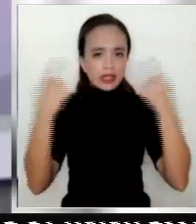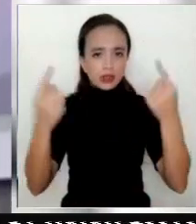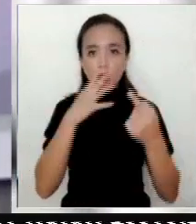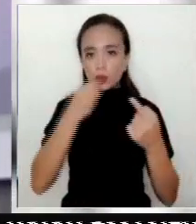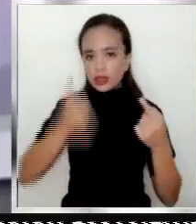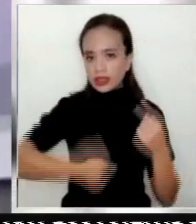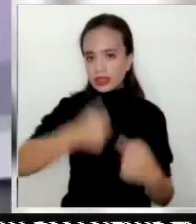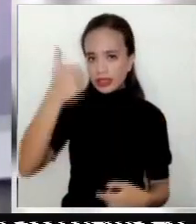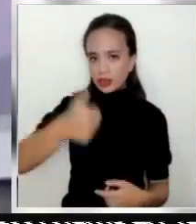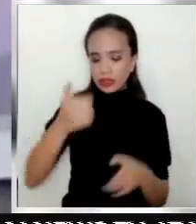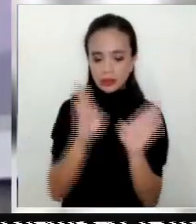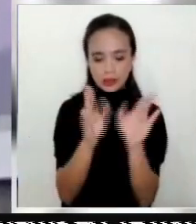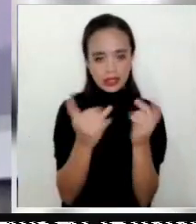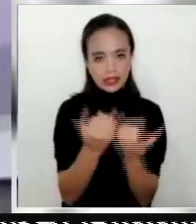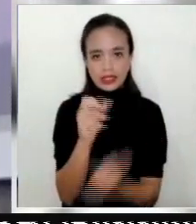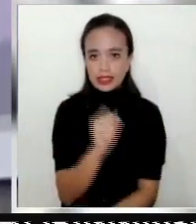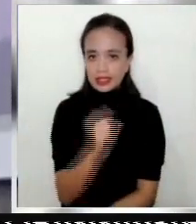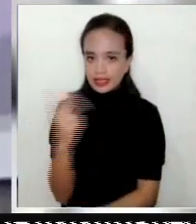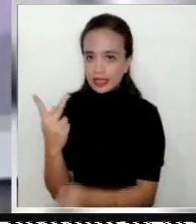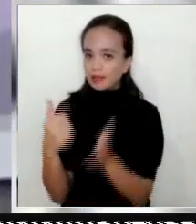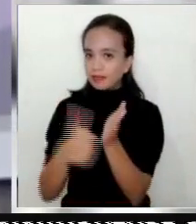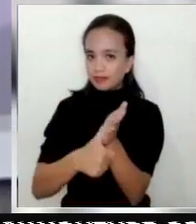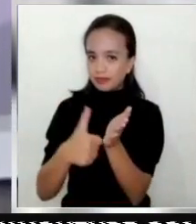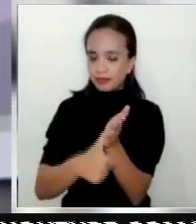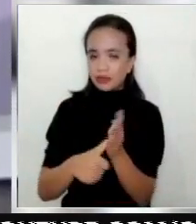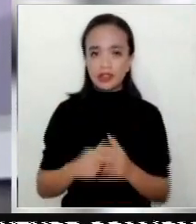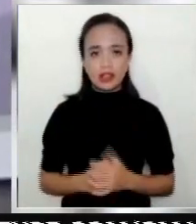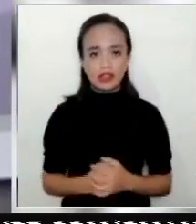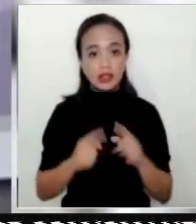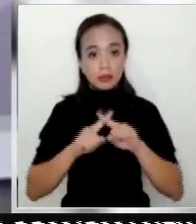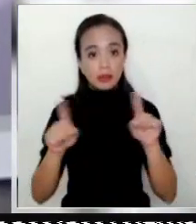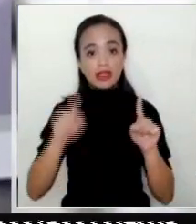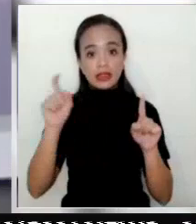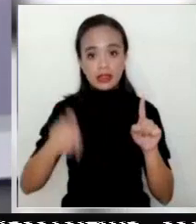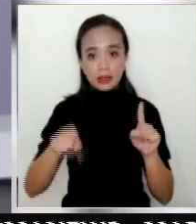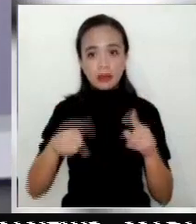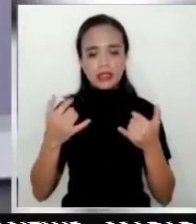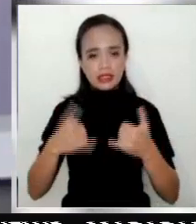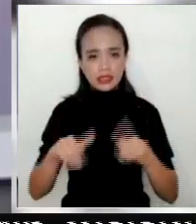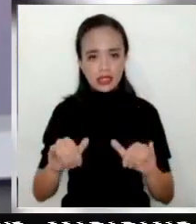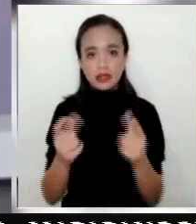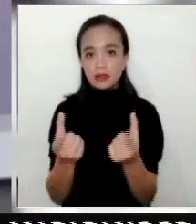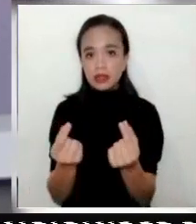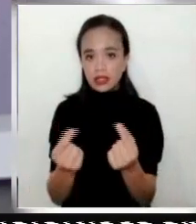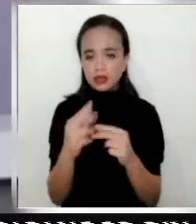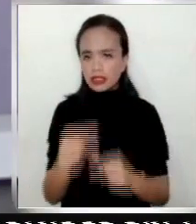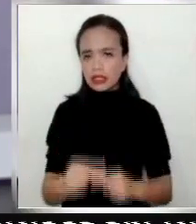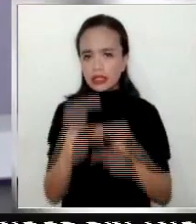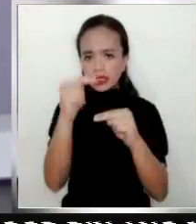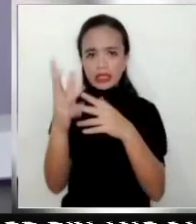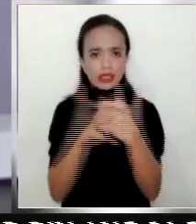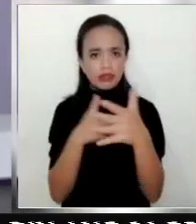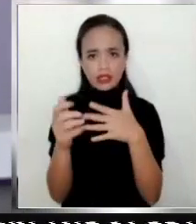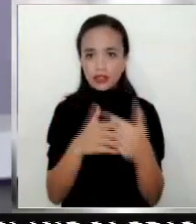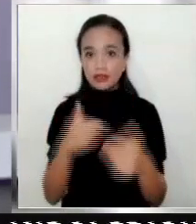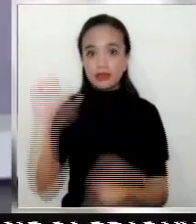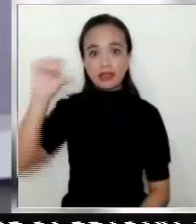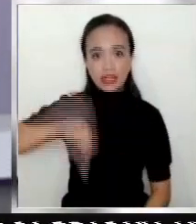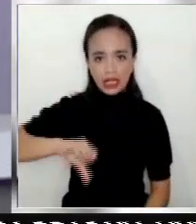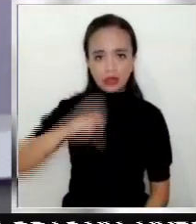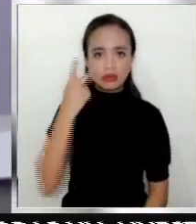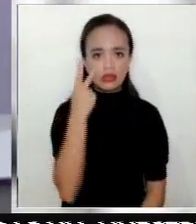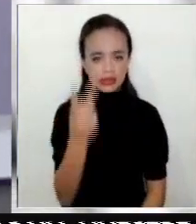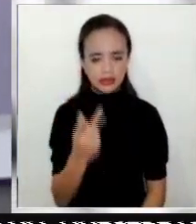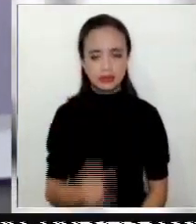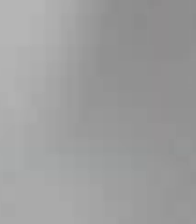at sangguniang kabataan elections. Pero may dapat pa rin atupagi na magkandidato kahit mga talo. Nakatutok si Tina